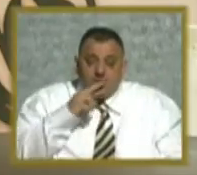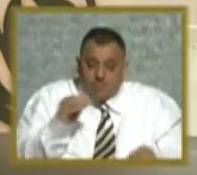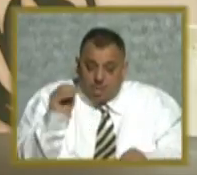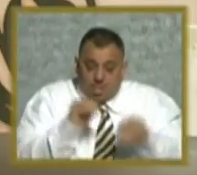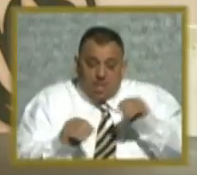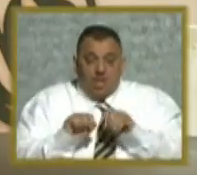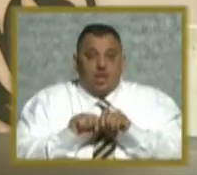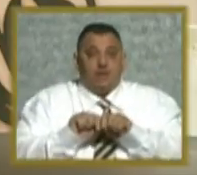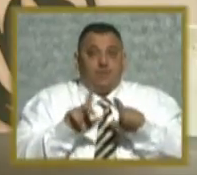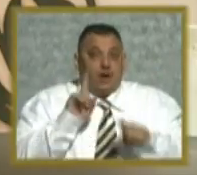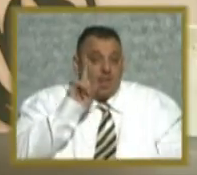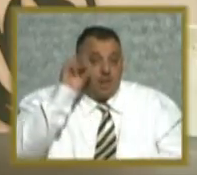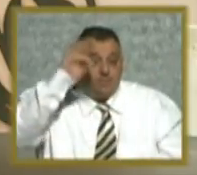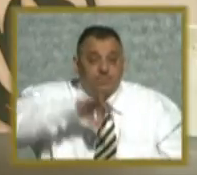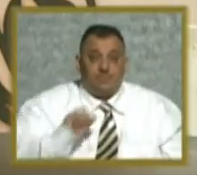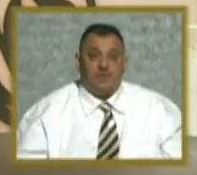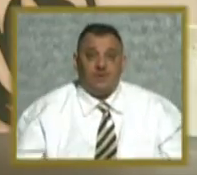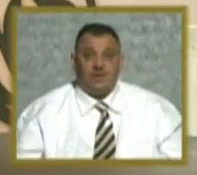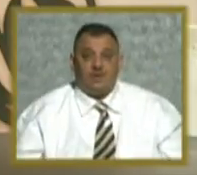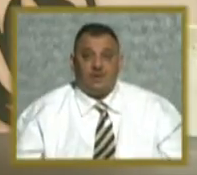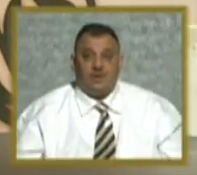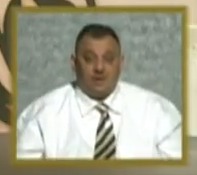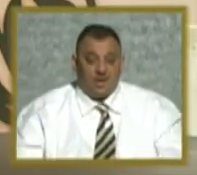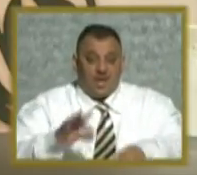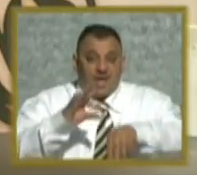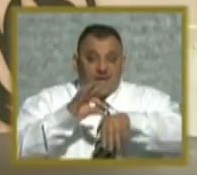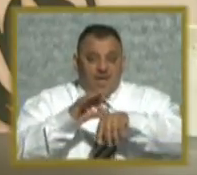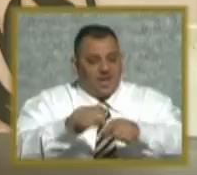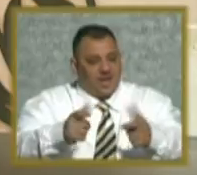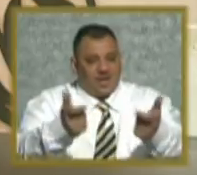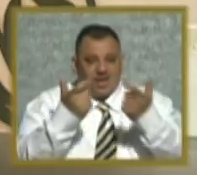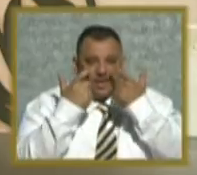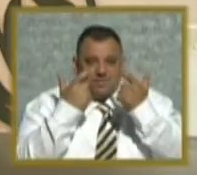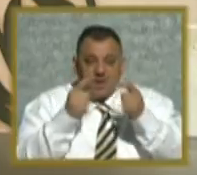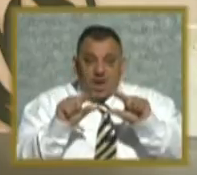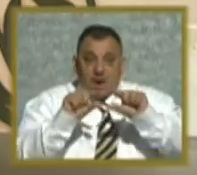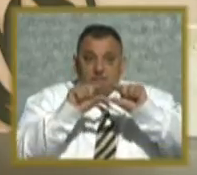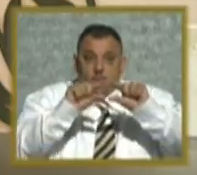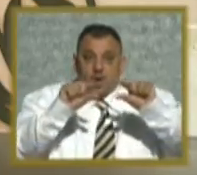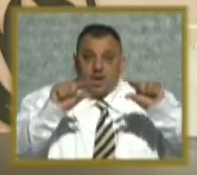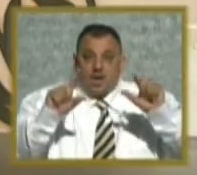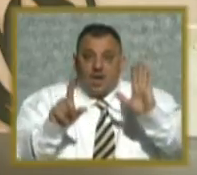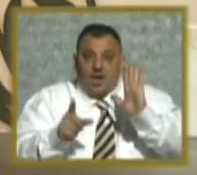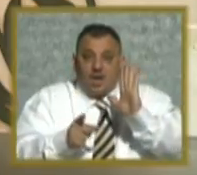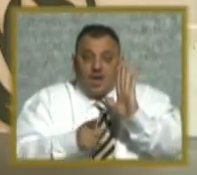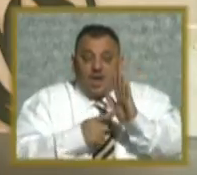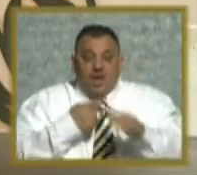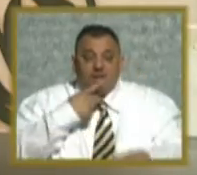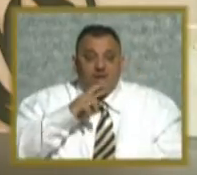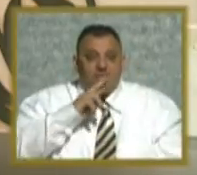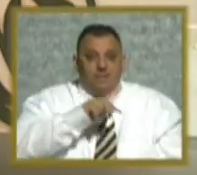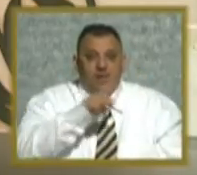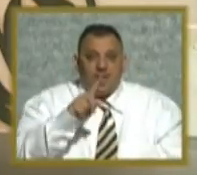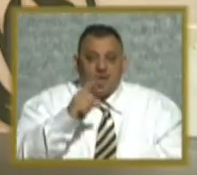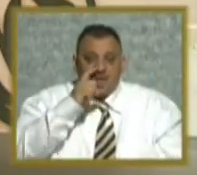الافتراء. ما يجوز الإنسان حتى في قضايا معينة مثلا لا يجوز أن تكذب فيها. ديننا ولله